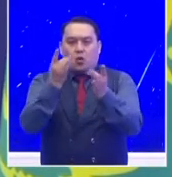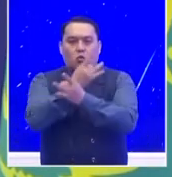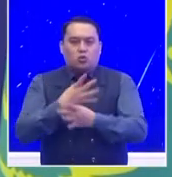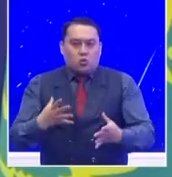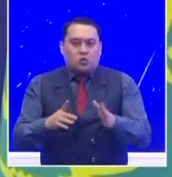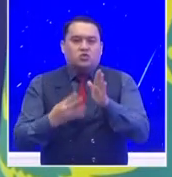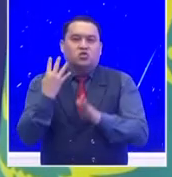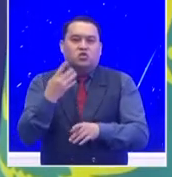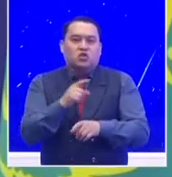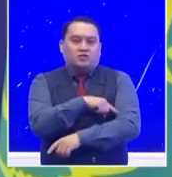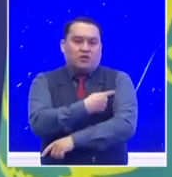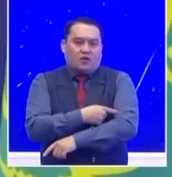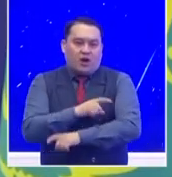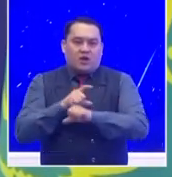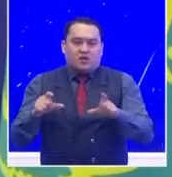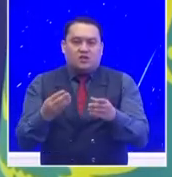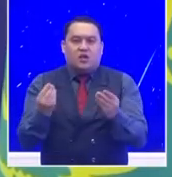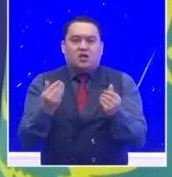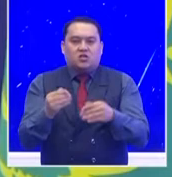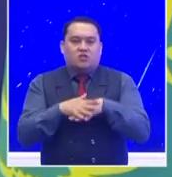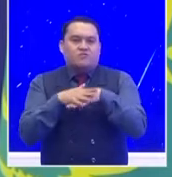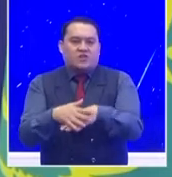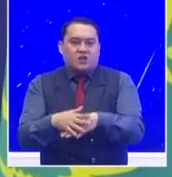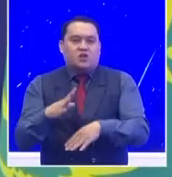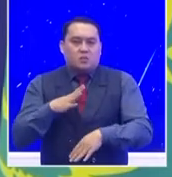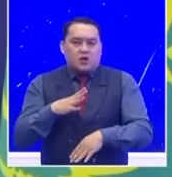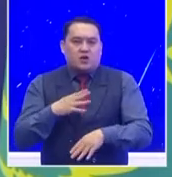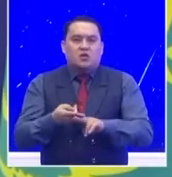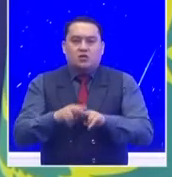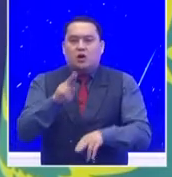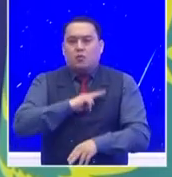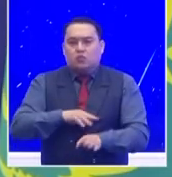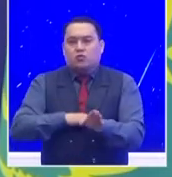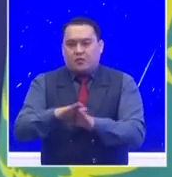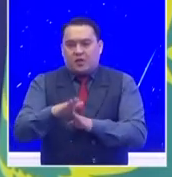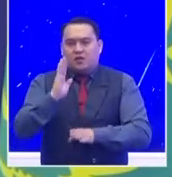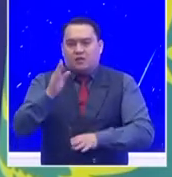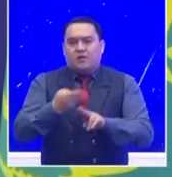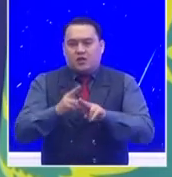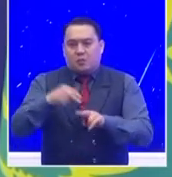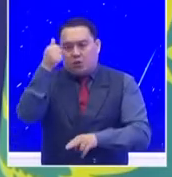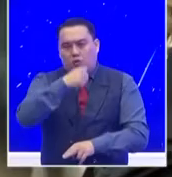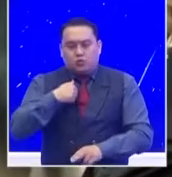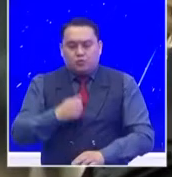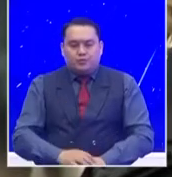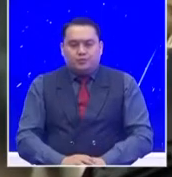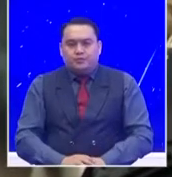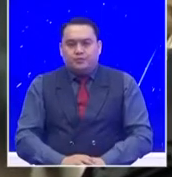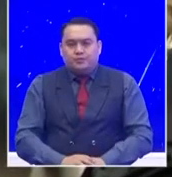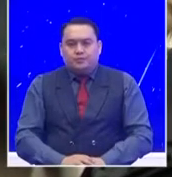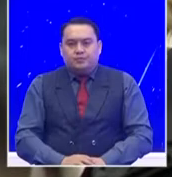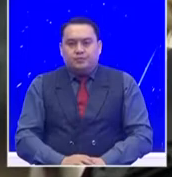на 4 объекта здравоохранения денежные средства выделены. Мы эту работу уже сделаем в этом 2020 году.